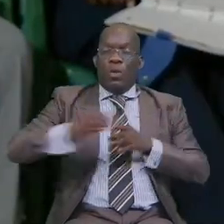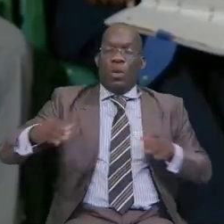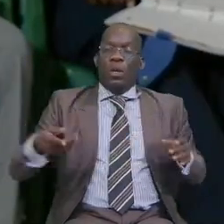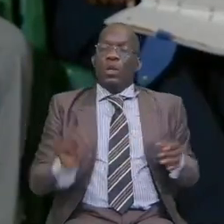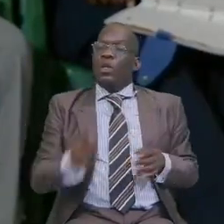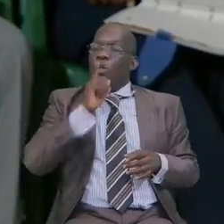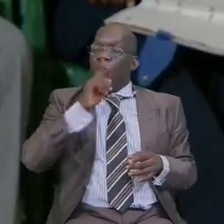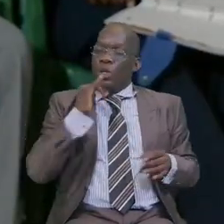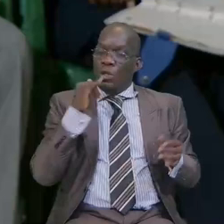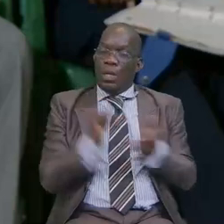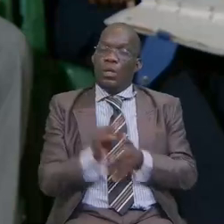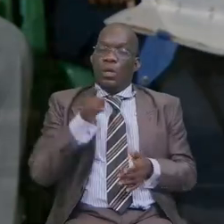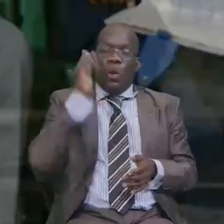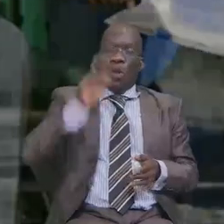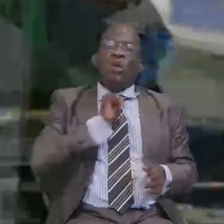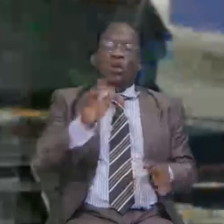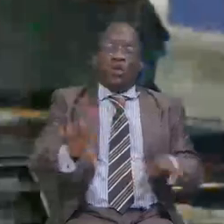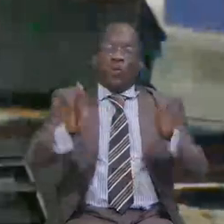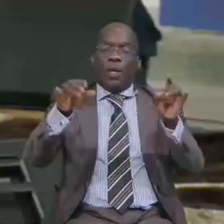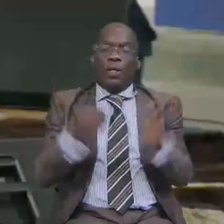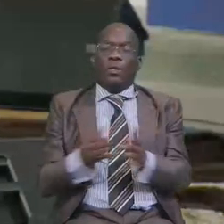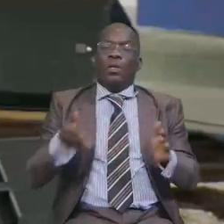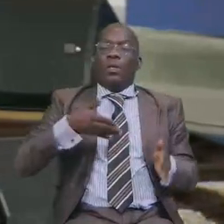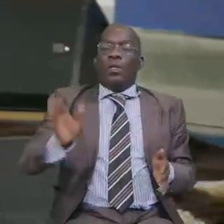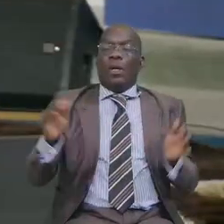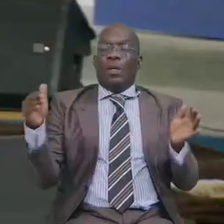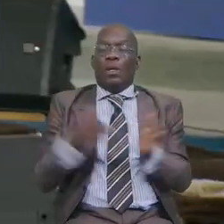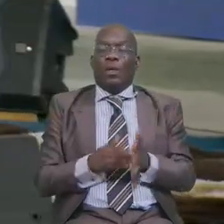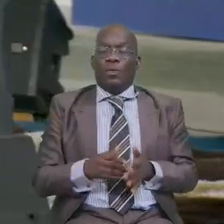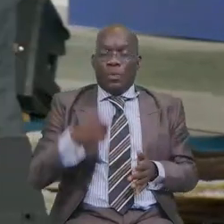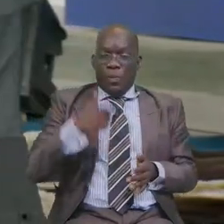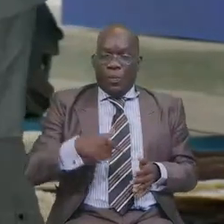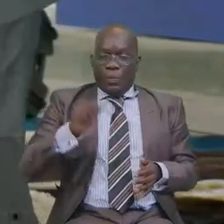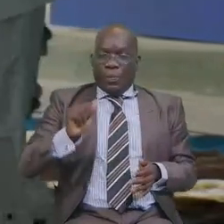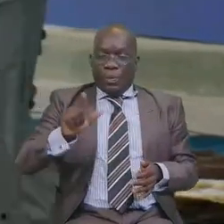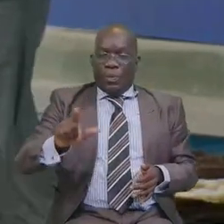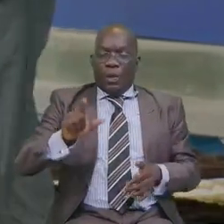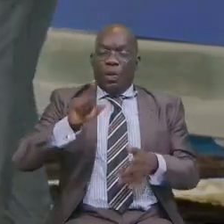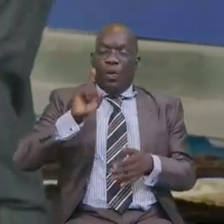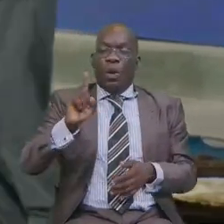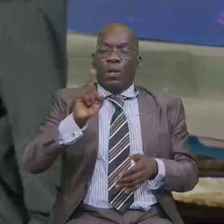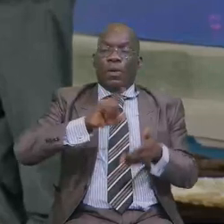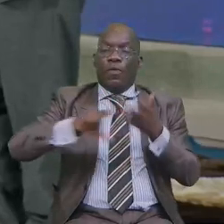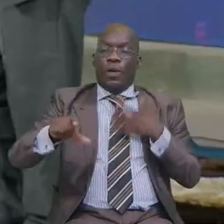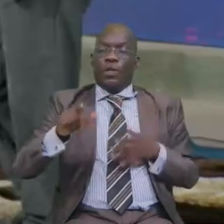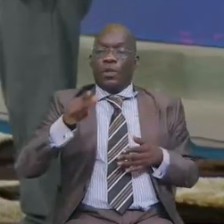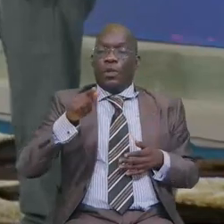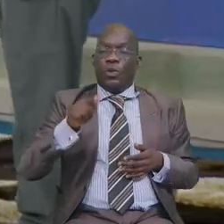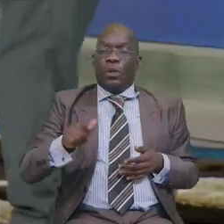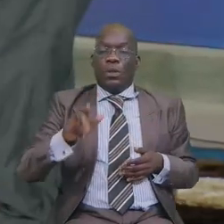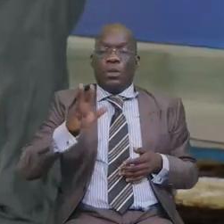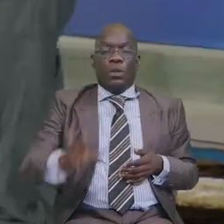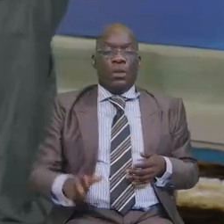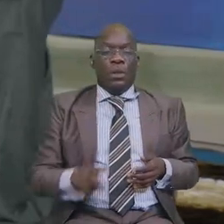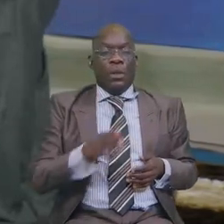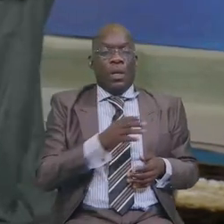ne verrez plus ça là. Voyons en Galates au chapitre 1er, lisons à partir du verset 23. Seulement, elles